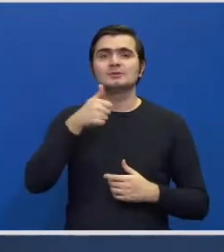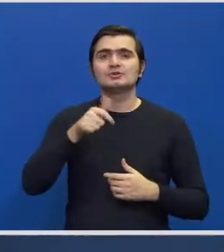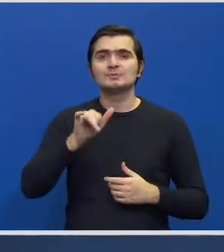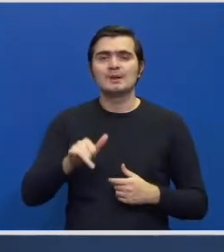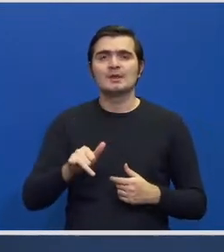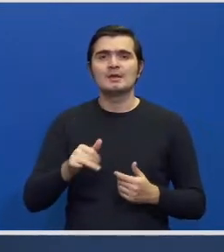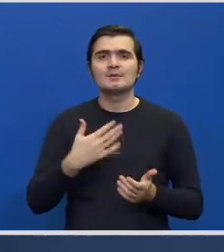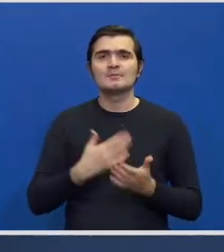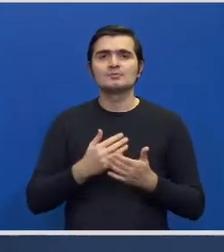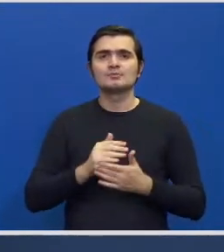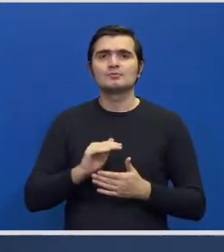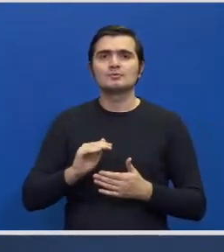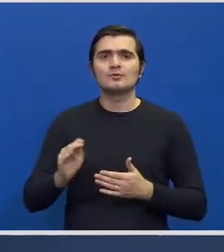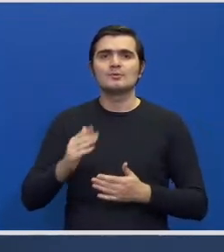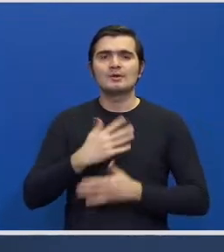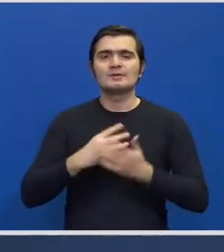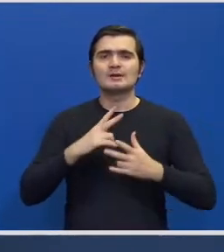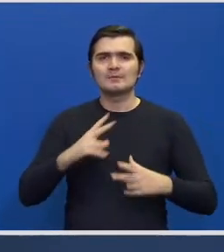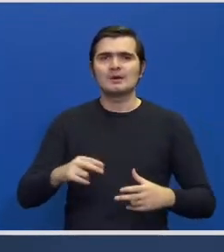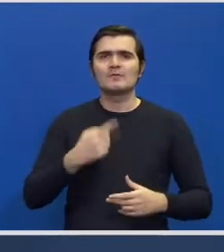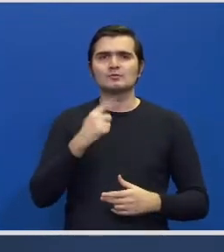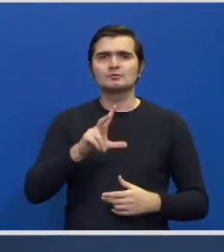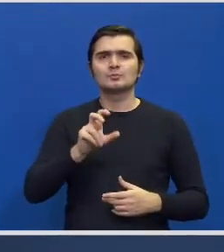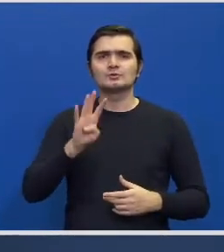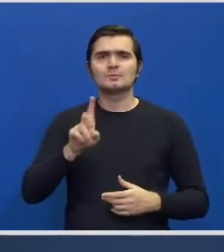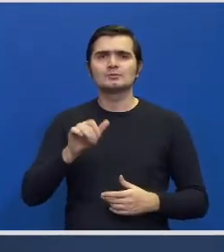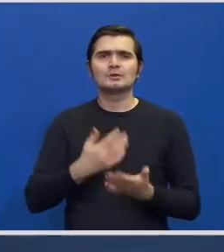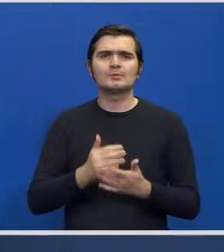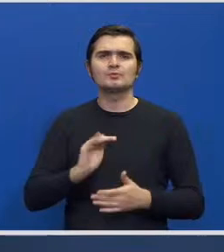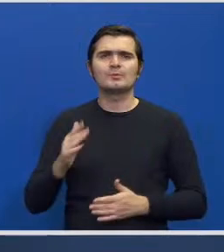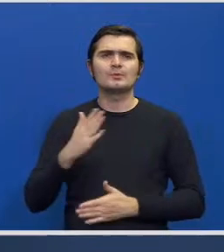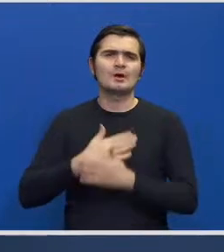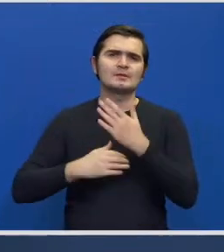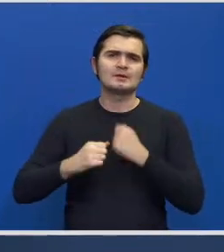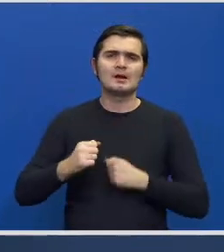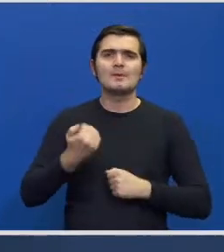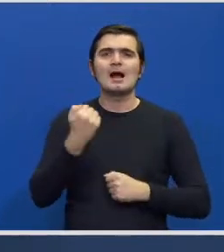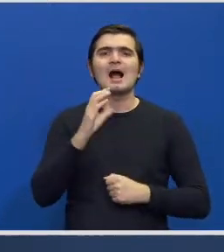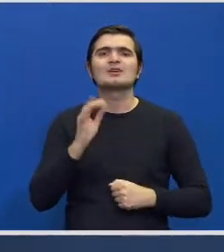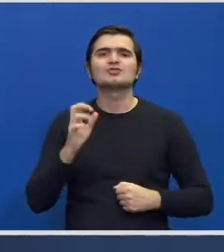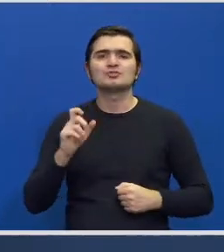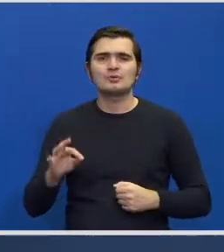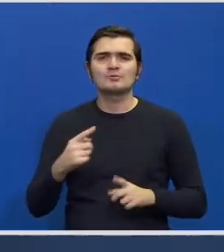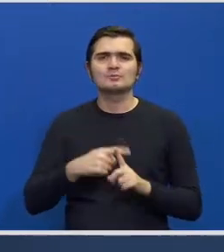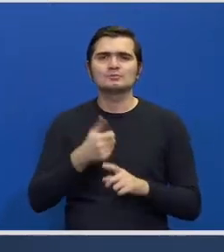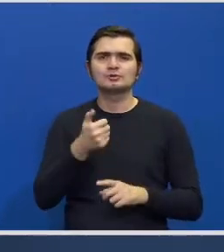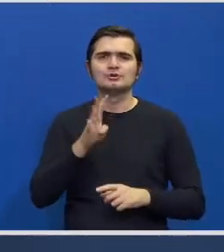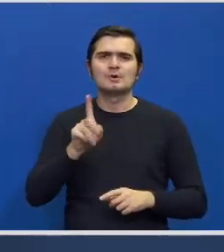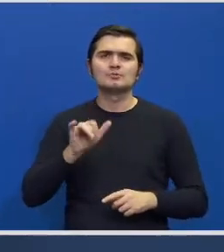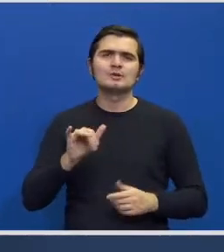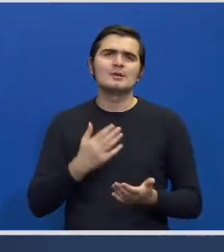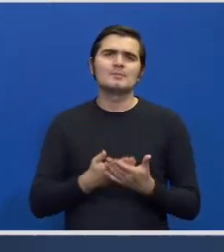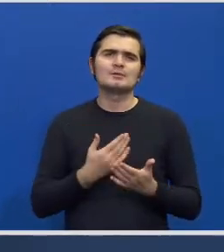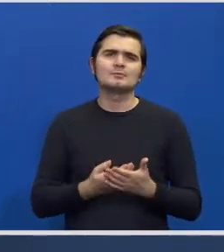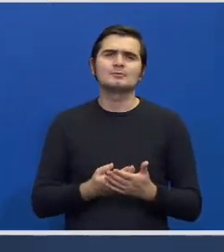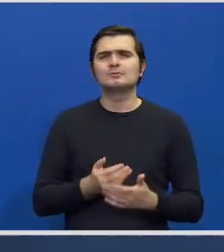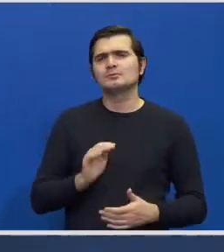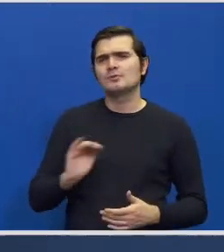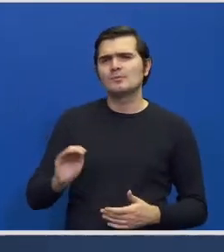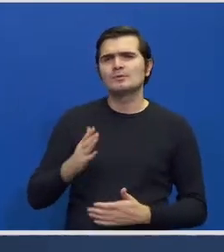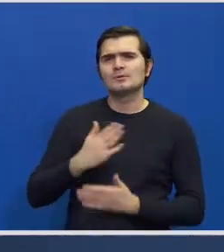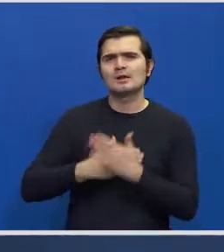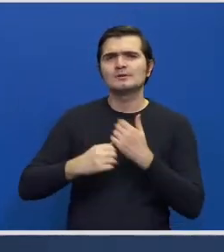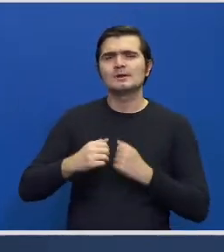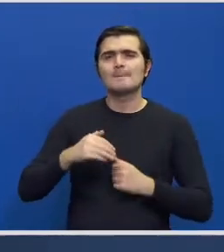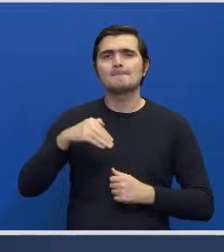cu handicap, 316 lei pentru copilul cu handicap grav, 184 de lei pentru copilul cu handicap accentuat,